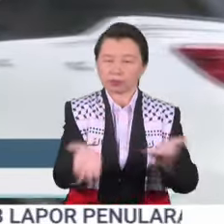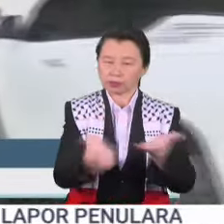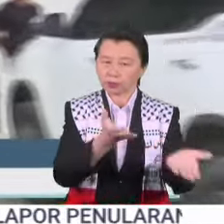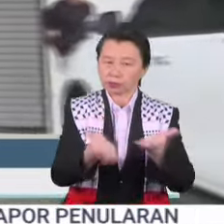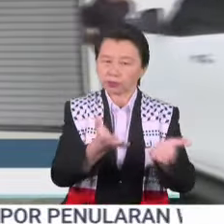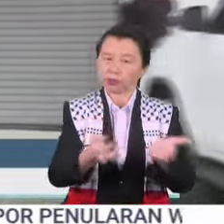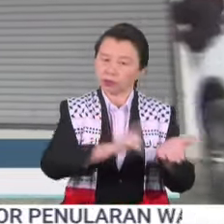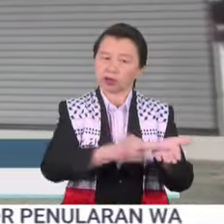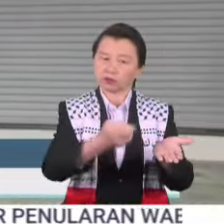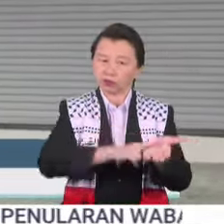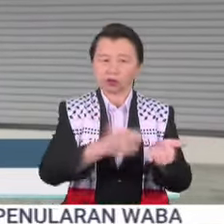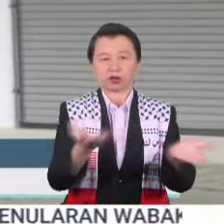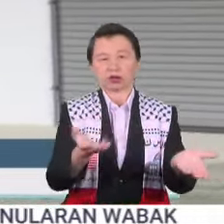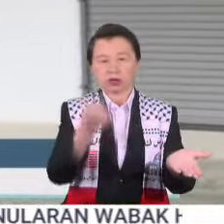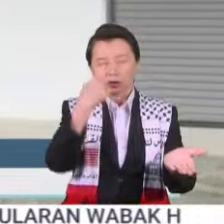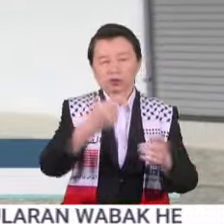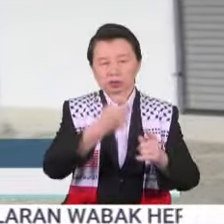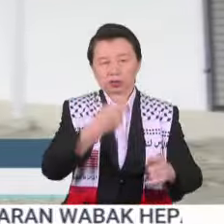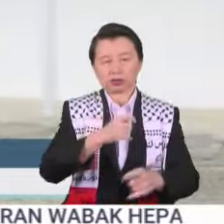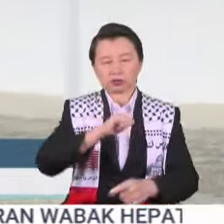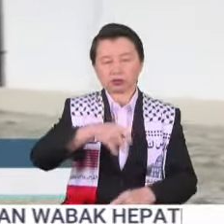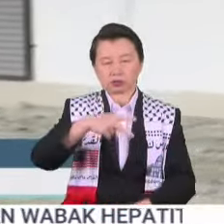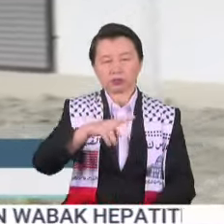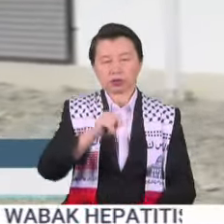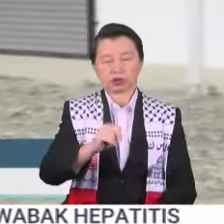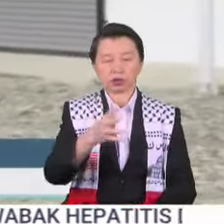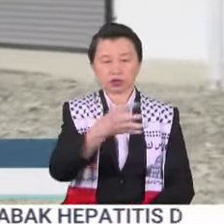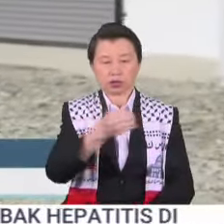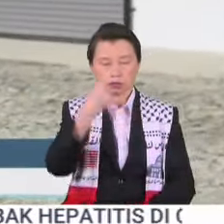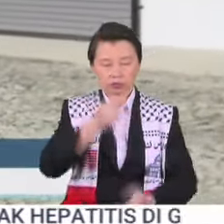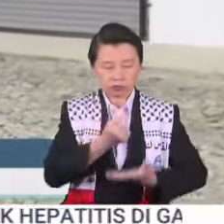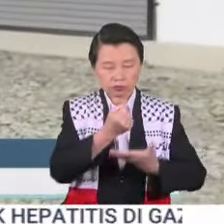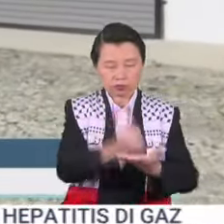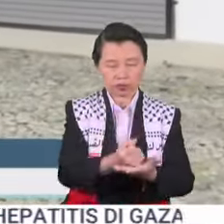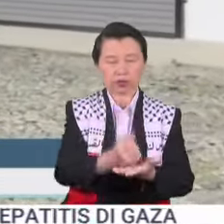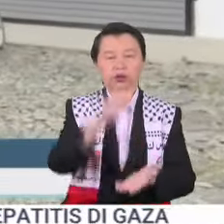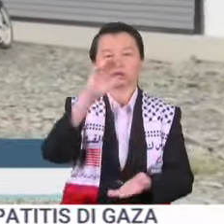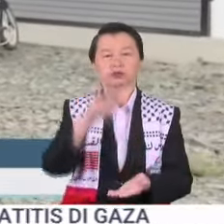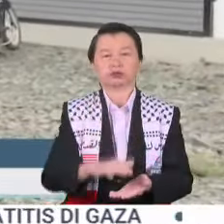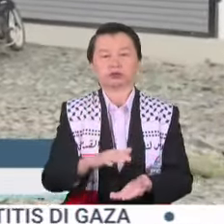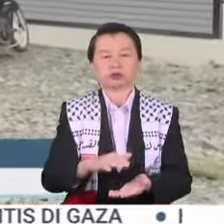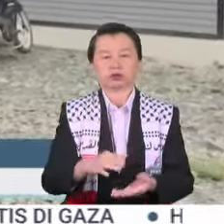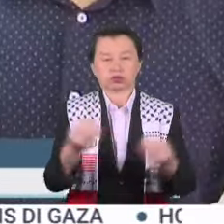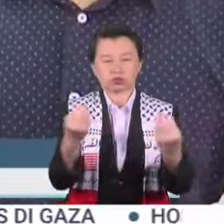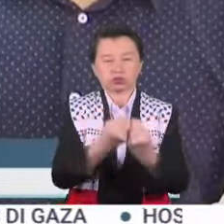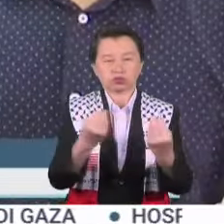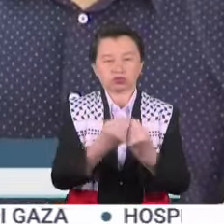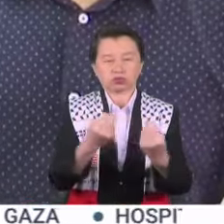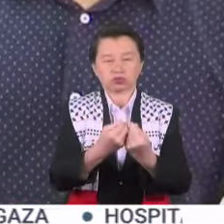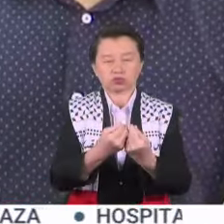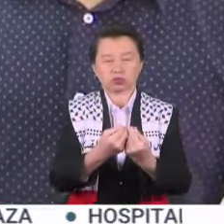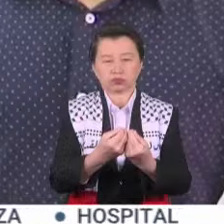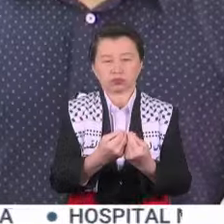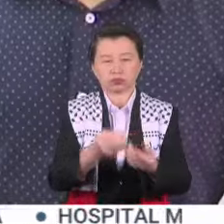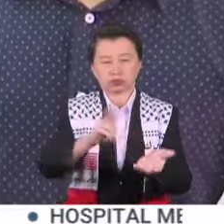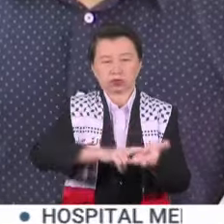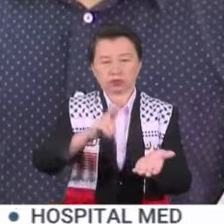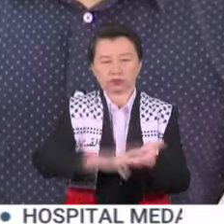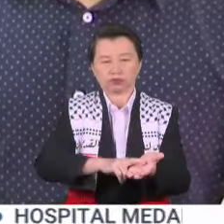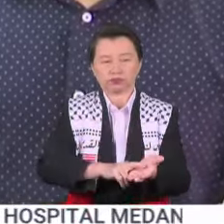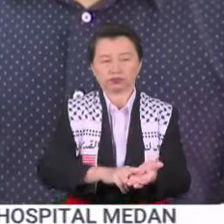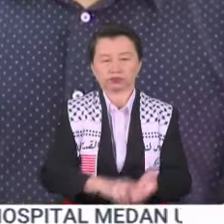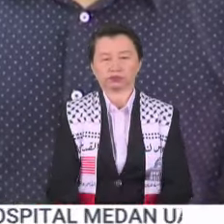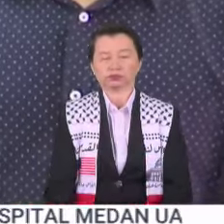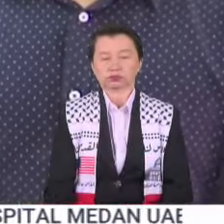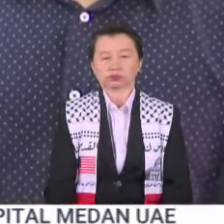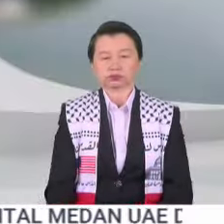perkhidmatan daripada JPN dan juga membantu mengurangkan kadar kelewatan pendaftaran dan